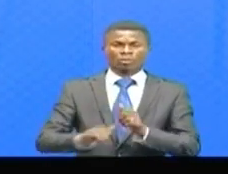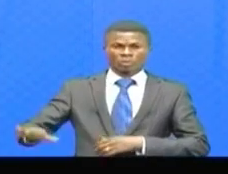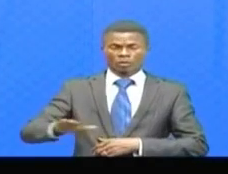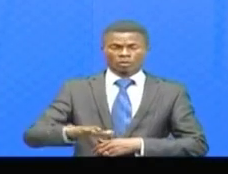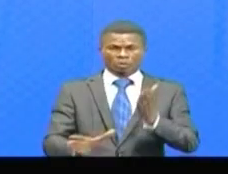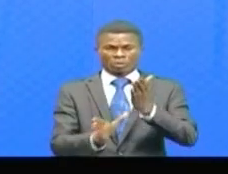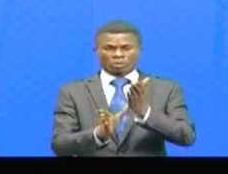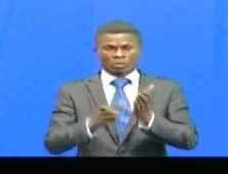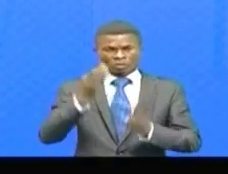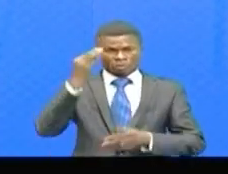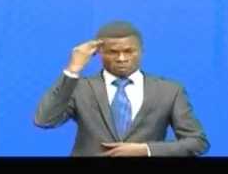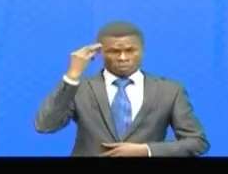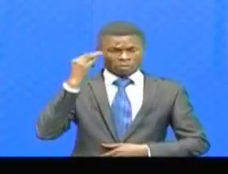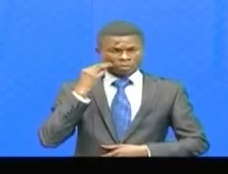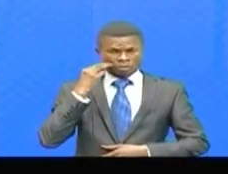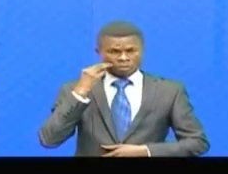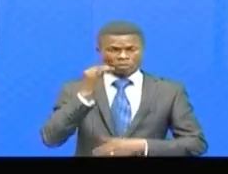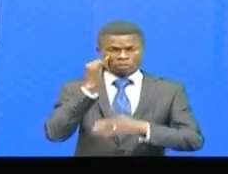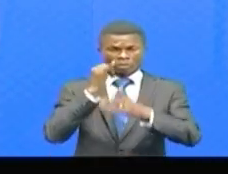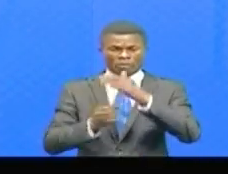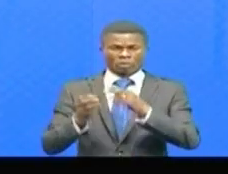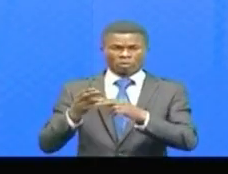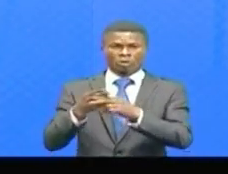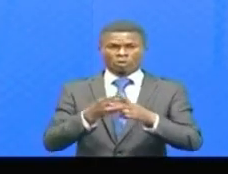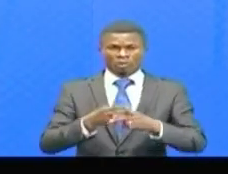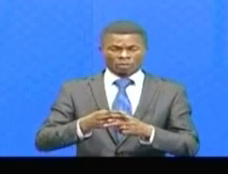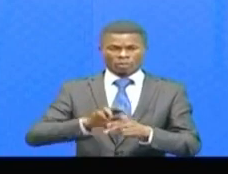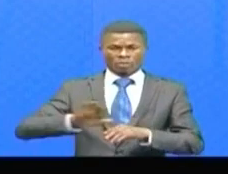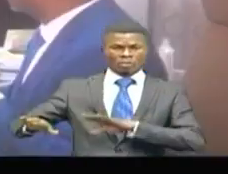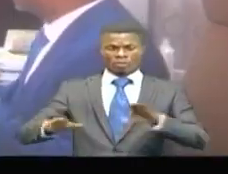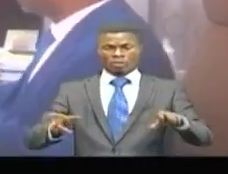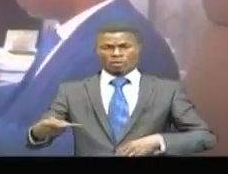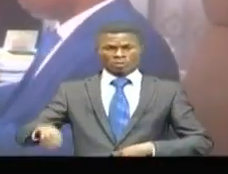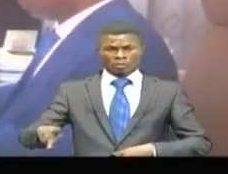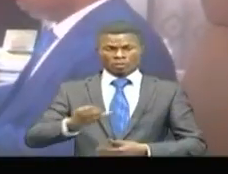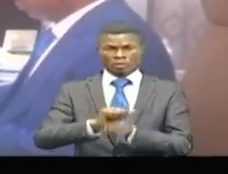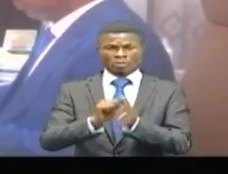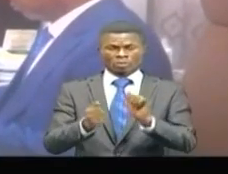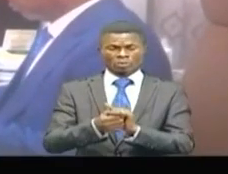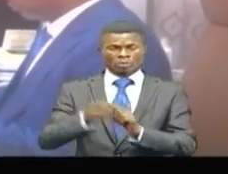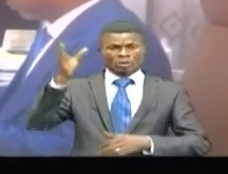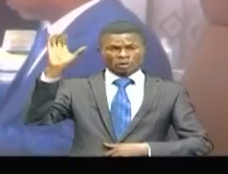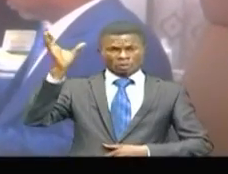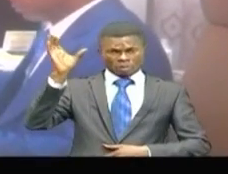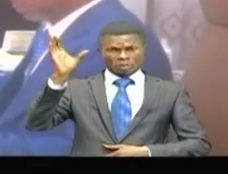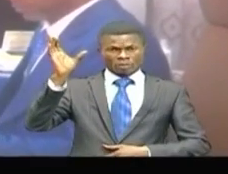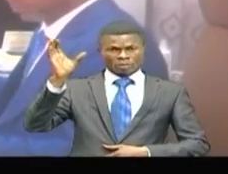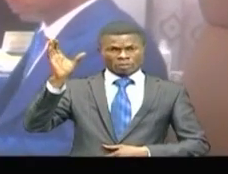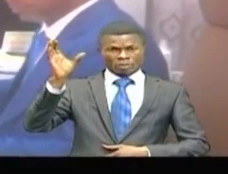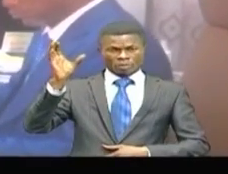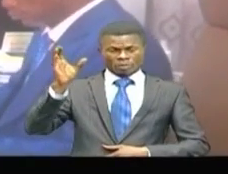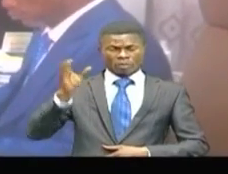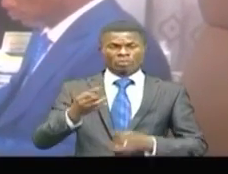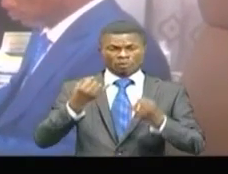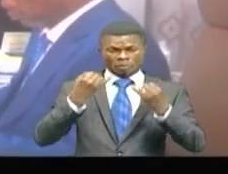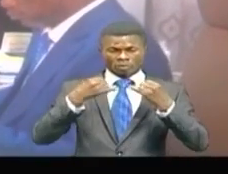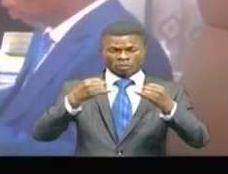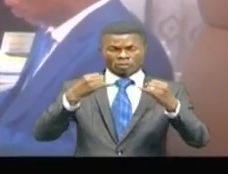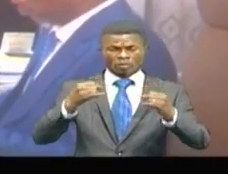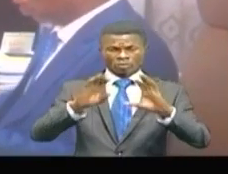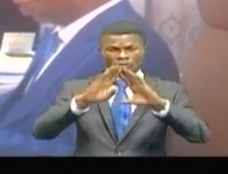vice-premier ministre, ministre de l'Intérieur, Sécurité, Décentralisation et Affaires coutumières, a informé le